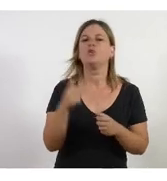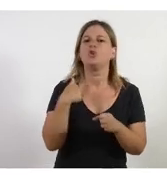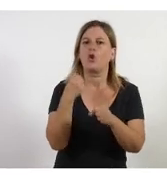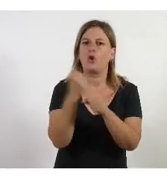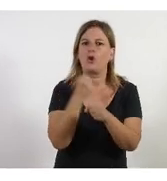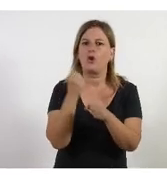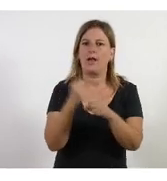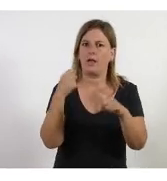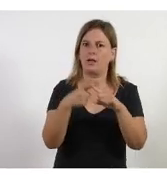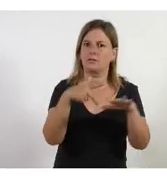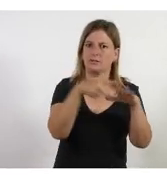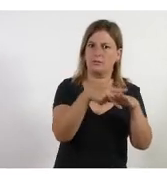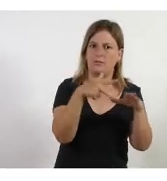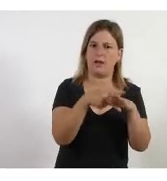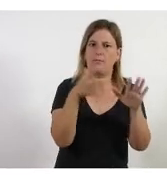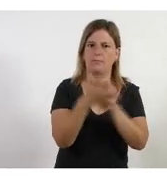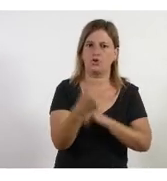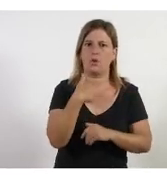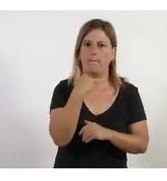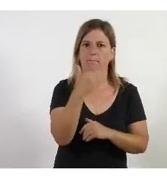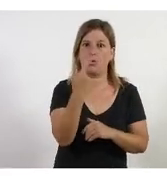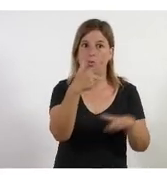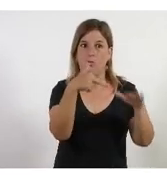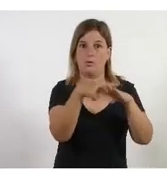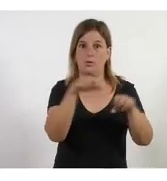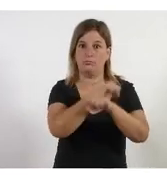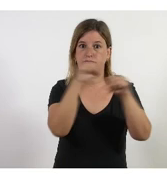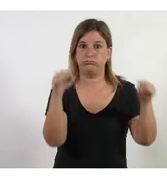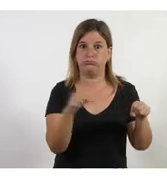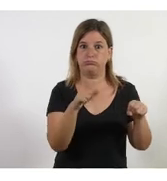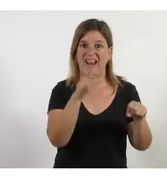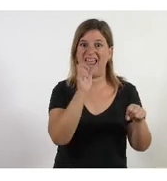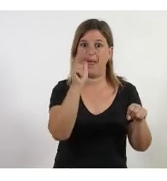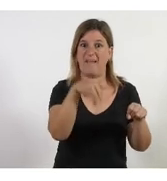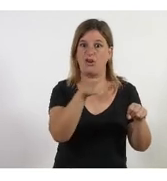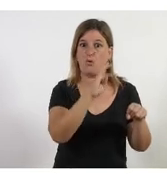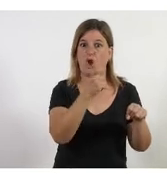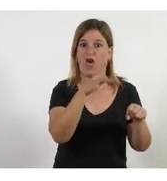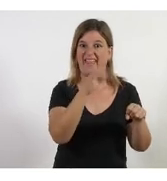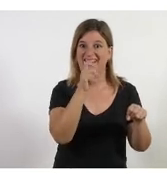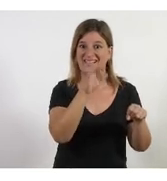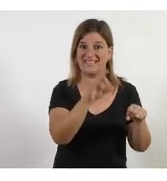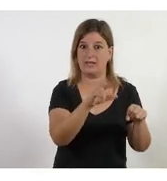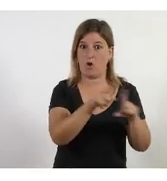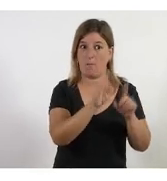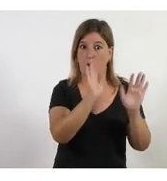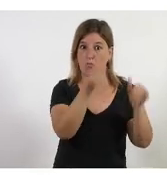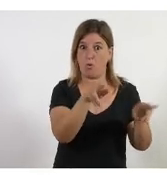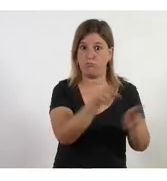Havia treballat en banca, per tant, sé molt bé què vol dir que un banc de les característiques de Lehman Brothers fes fallida.